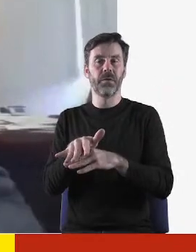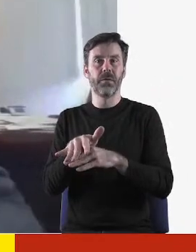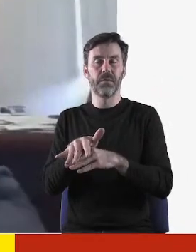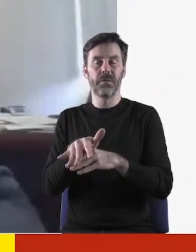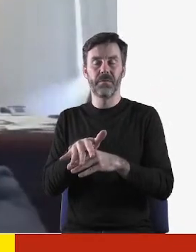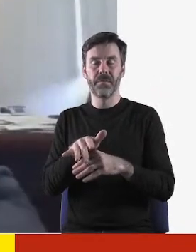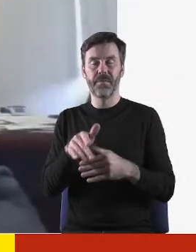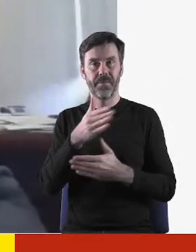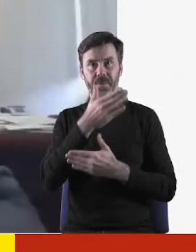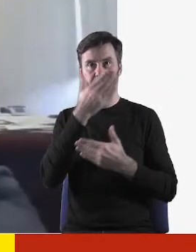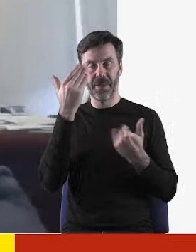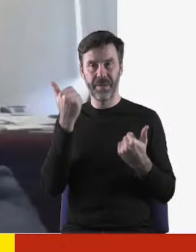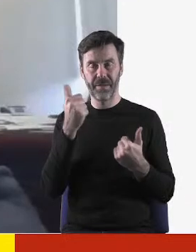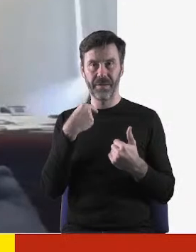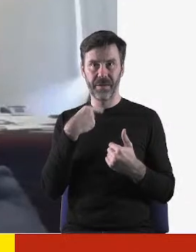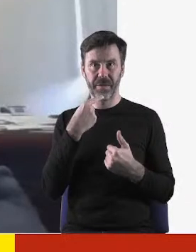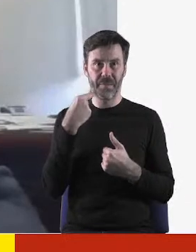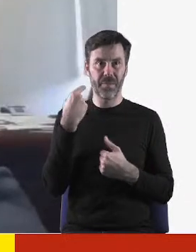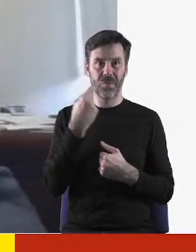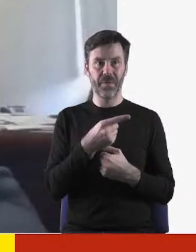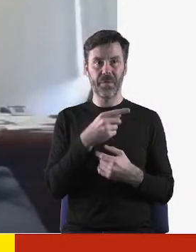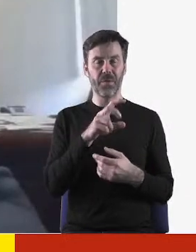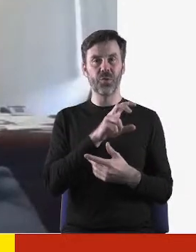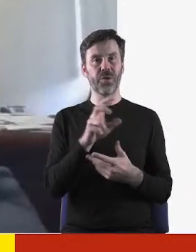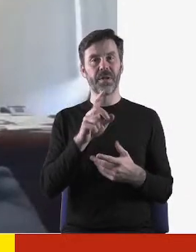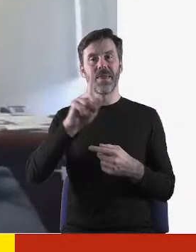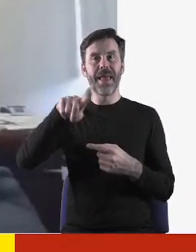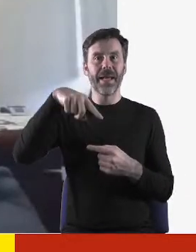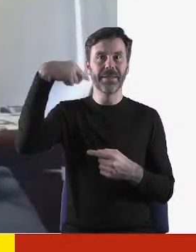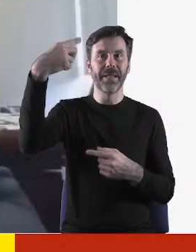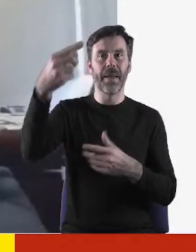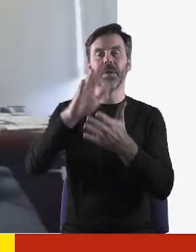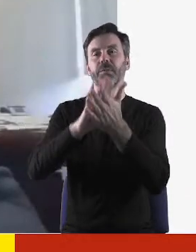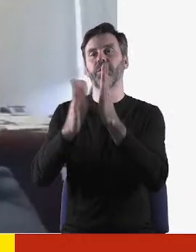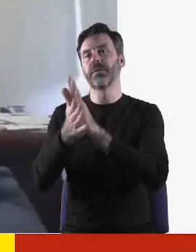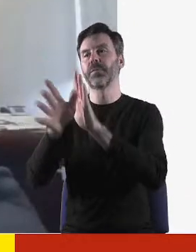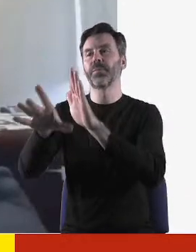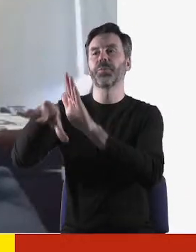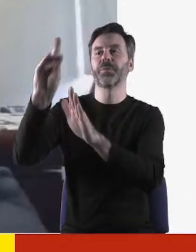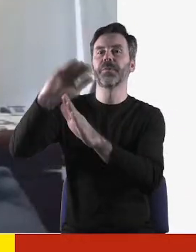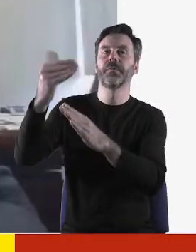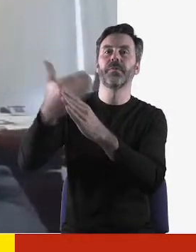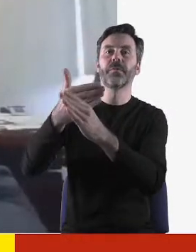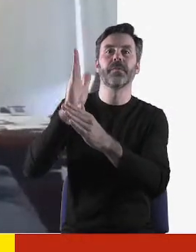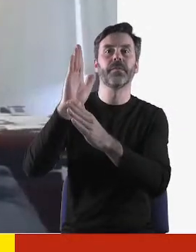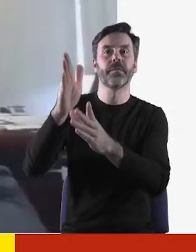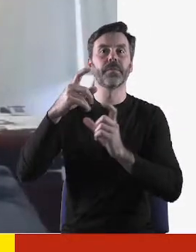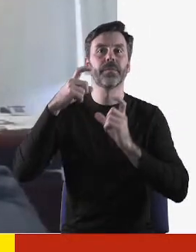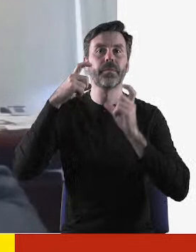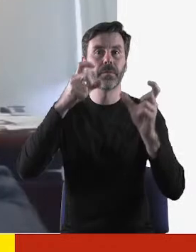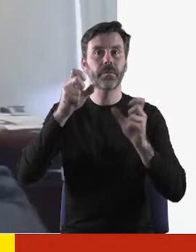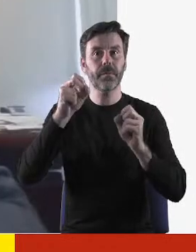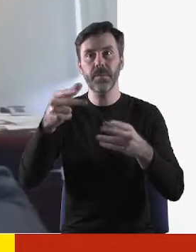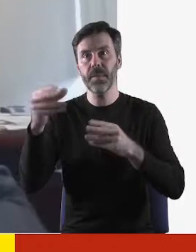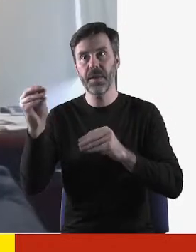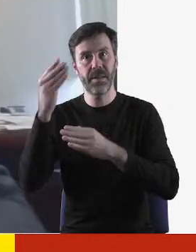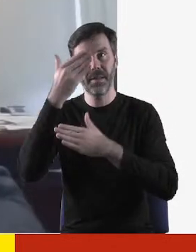tego, że w jakimś konkretnym, kolejnym przetargu firma się zgłosi bądź nie. No tego pani